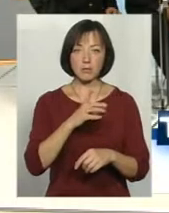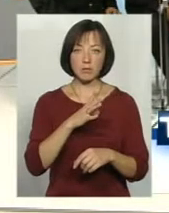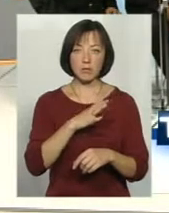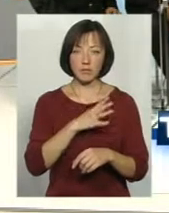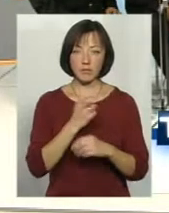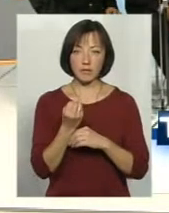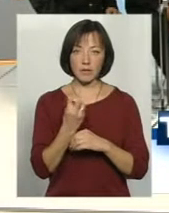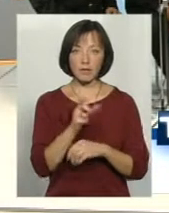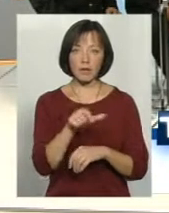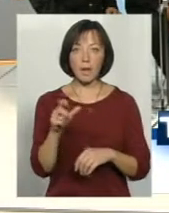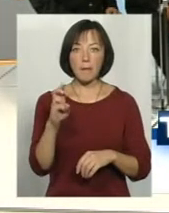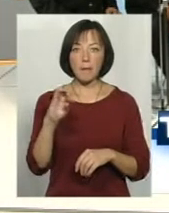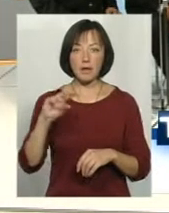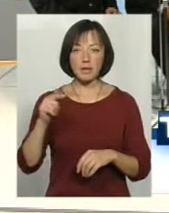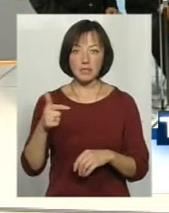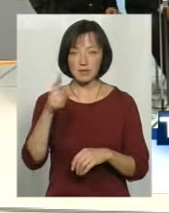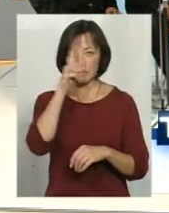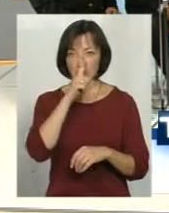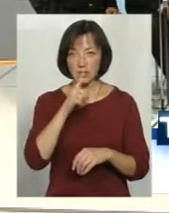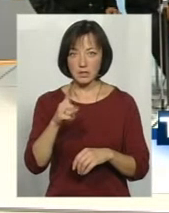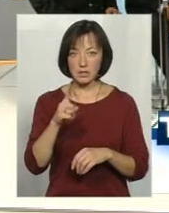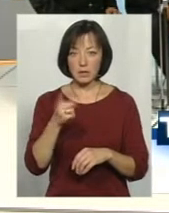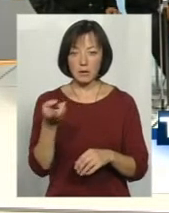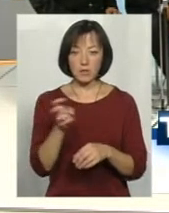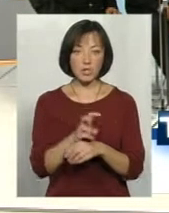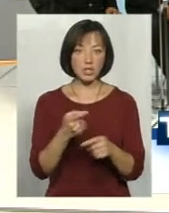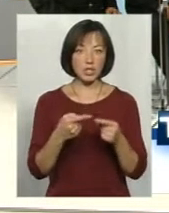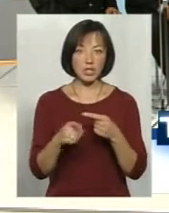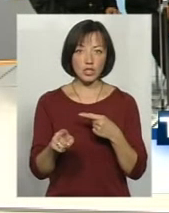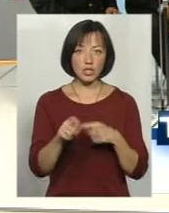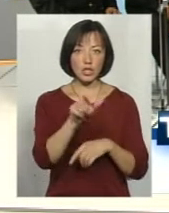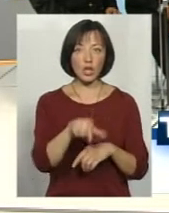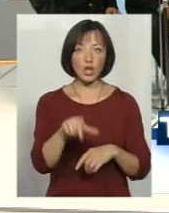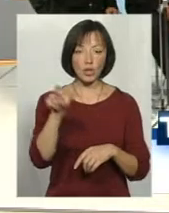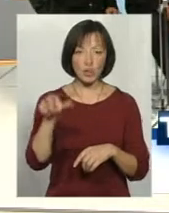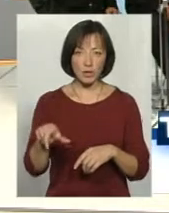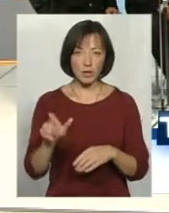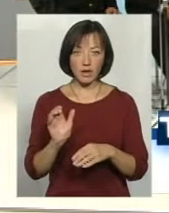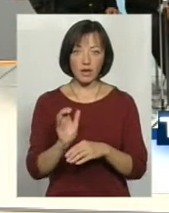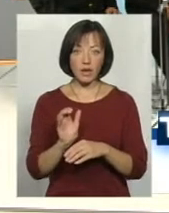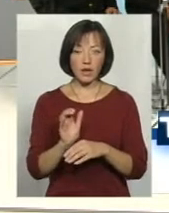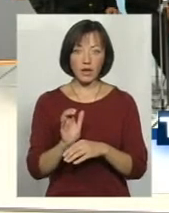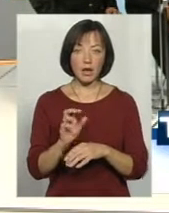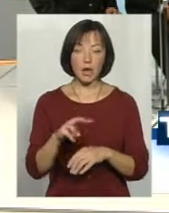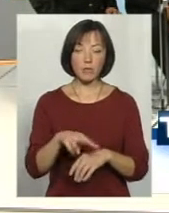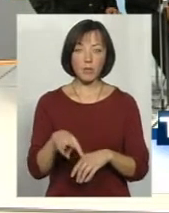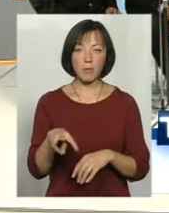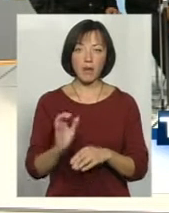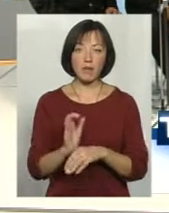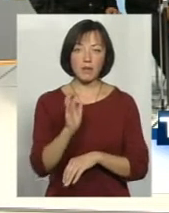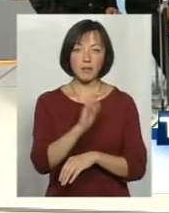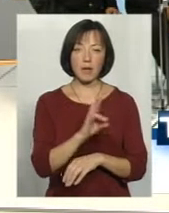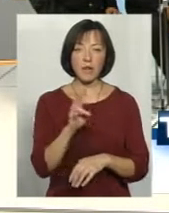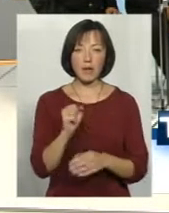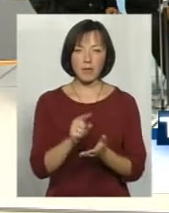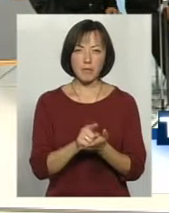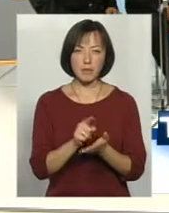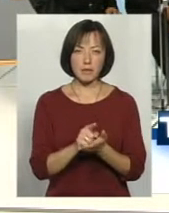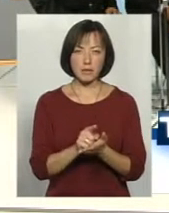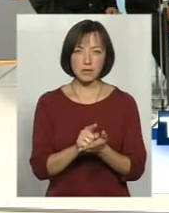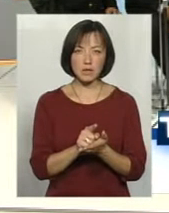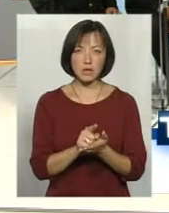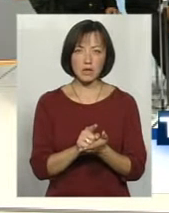чоловік. В березні місяці абсолютно прийшли інші люди, Пінчук Людмилу Михайловну відправили на пенсію. Значить,